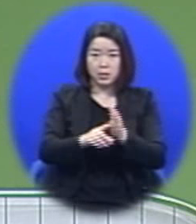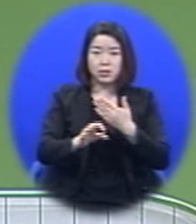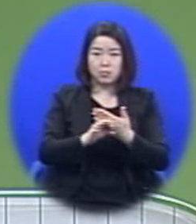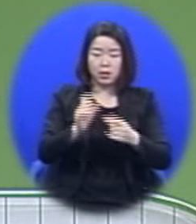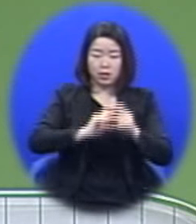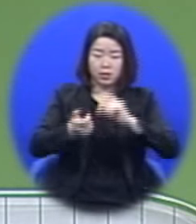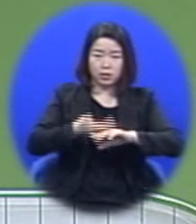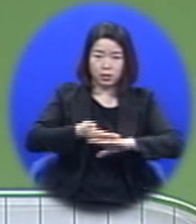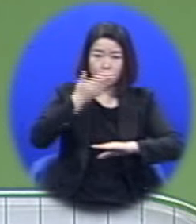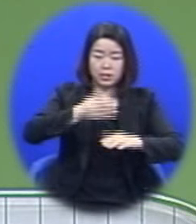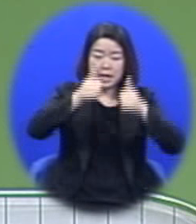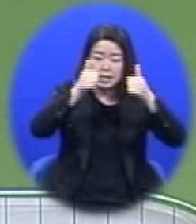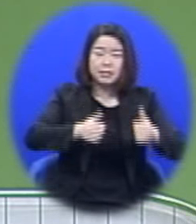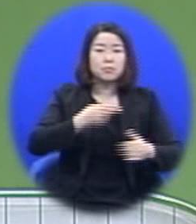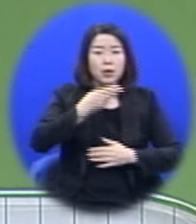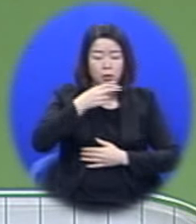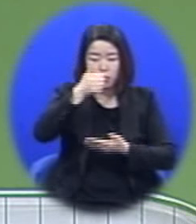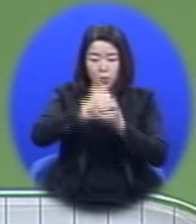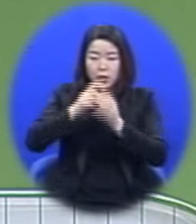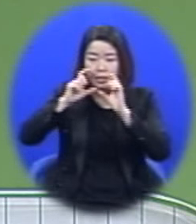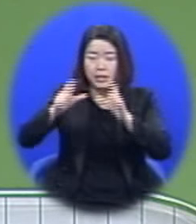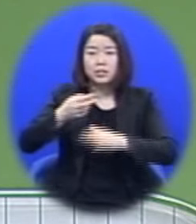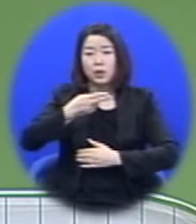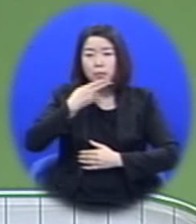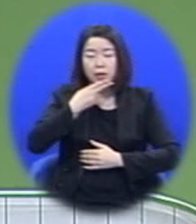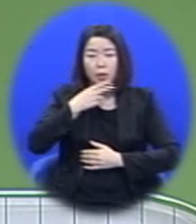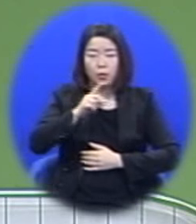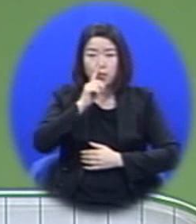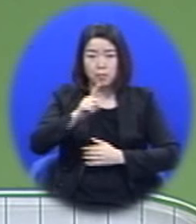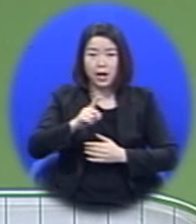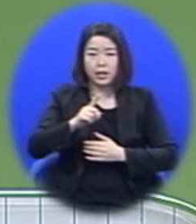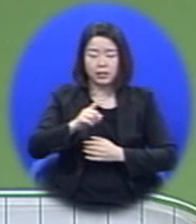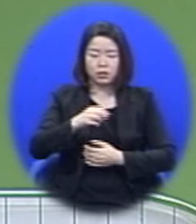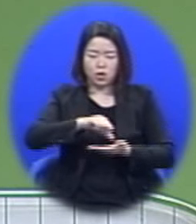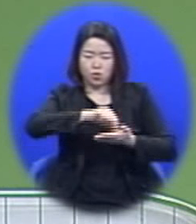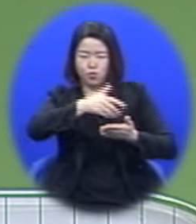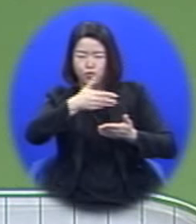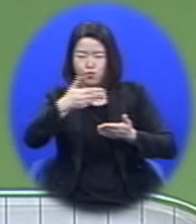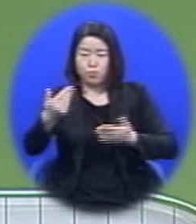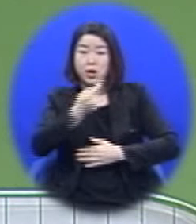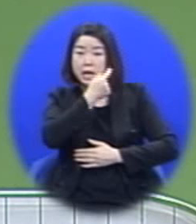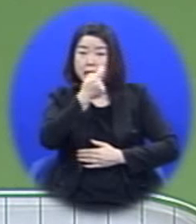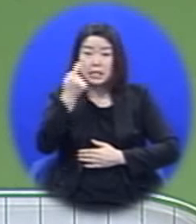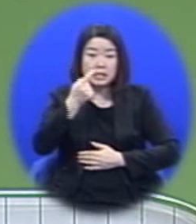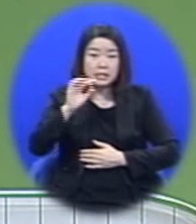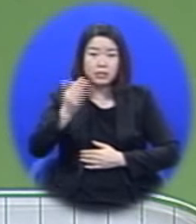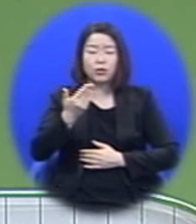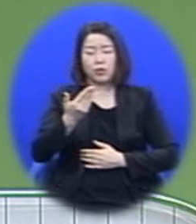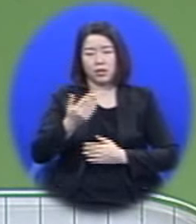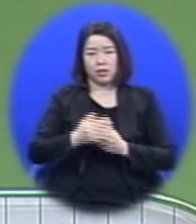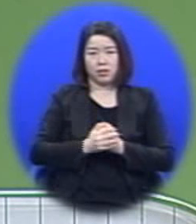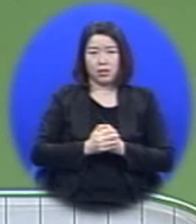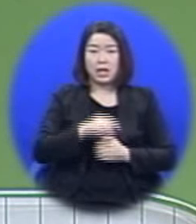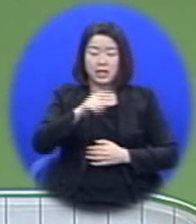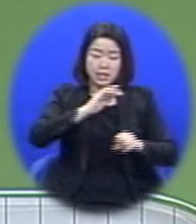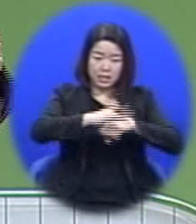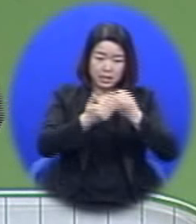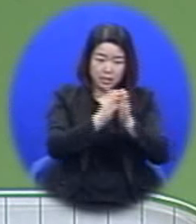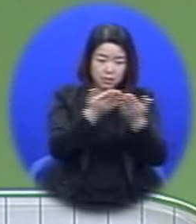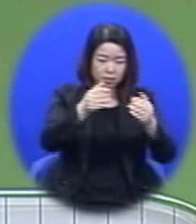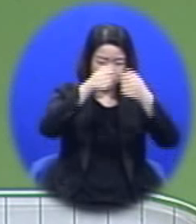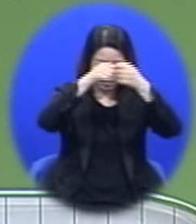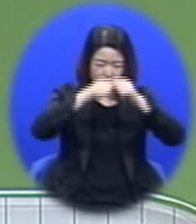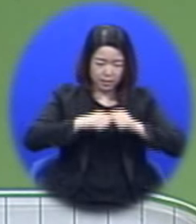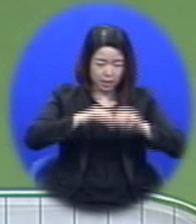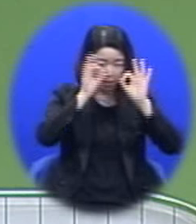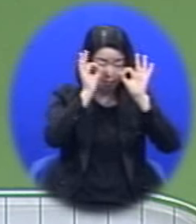이상 심판이 없고 정죄가 없다고 말하는 유명한 근거가 되는 구절입니다. 그런데 이 성경을 자세히